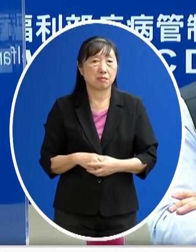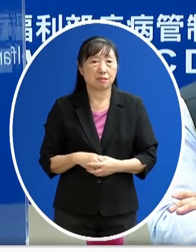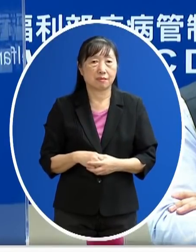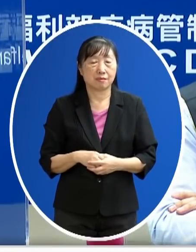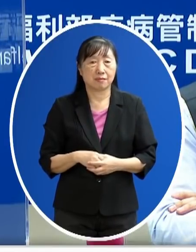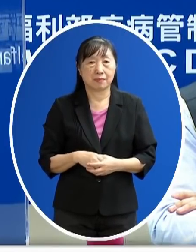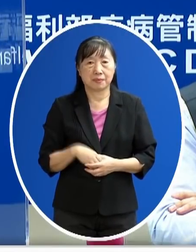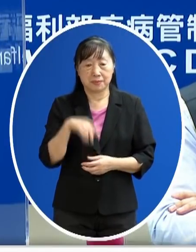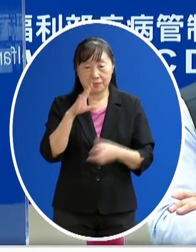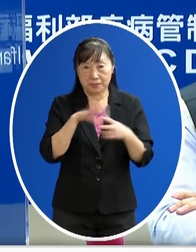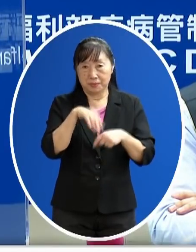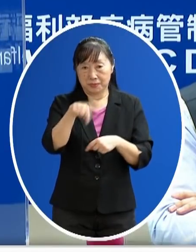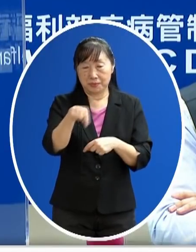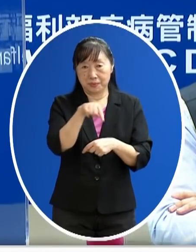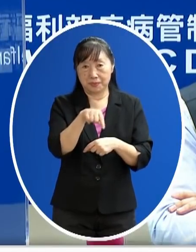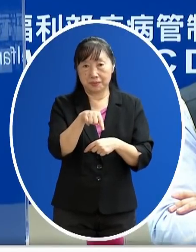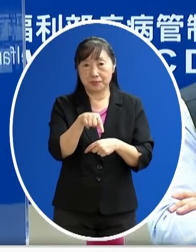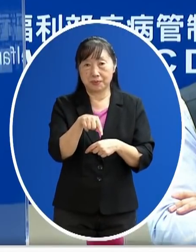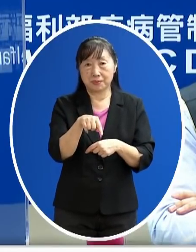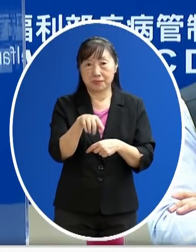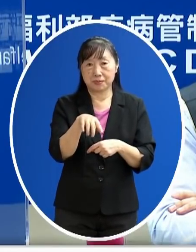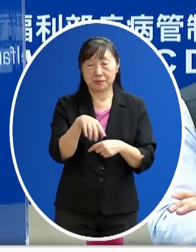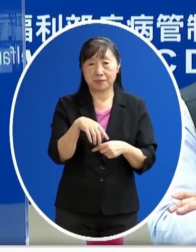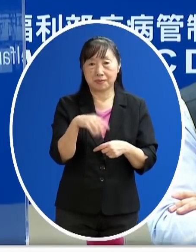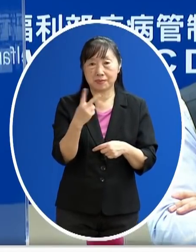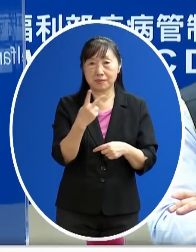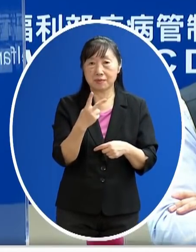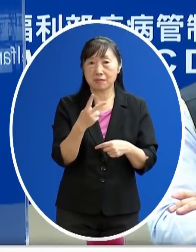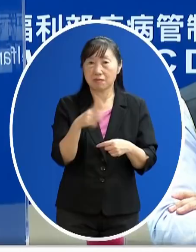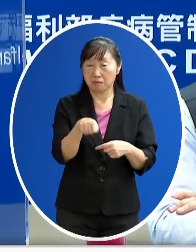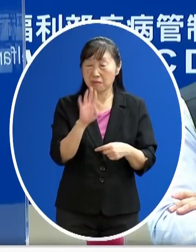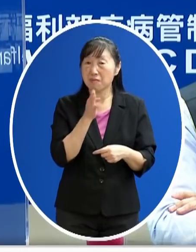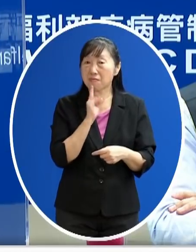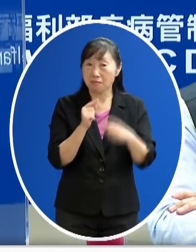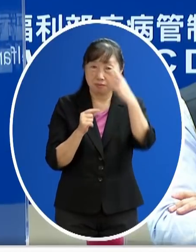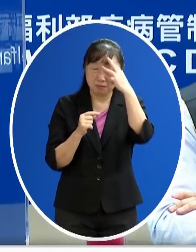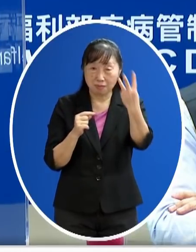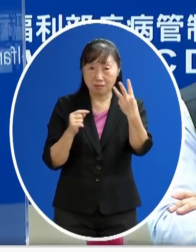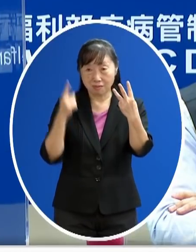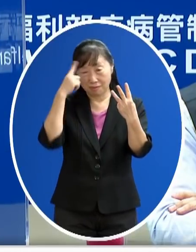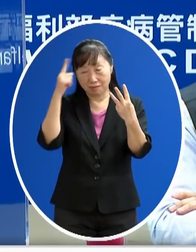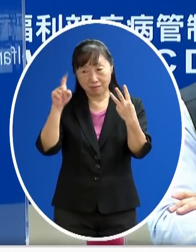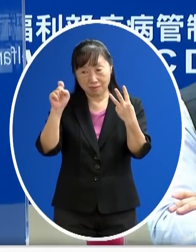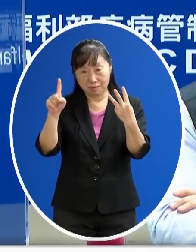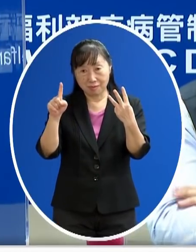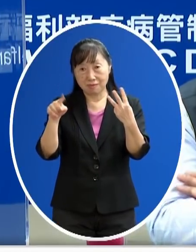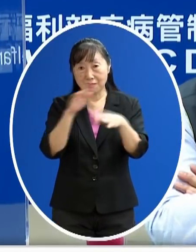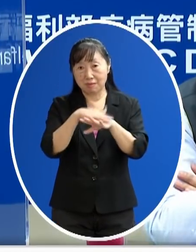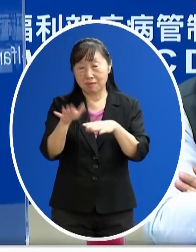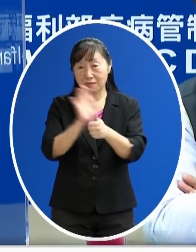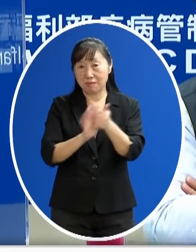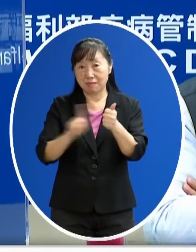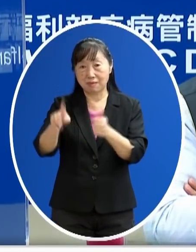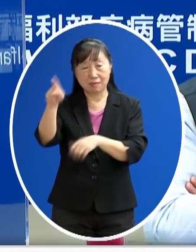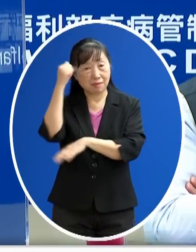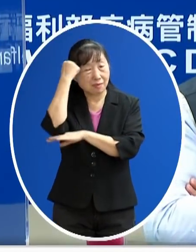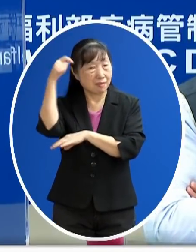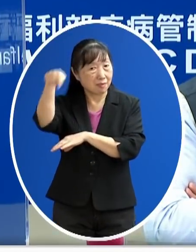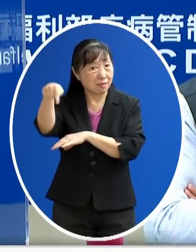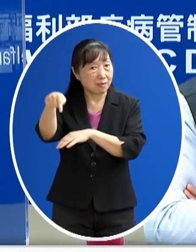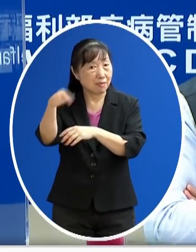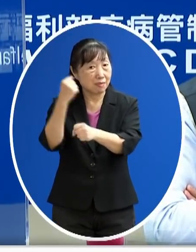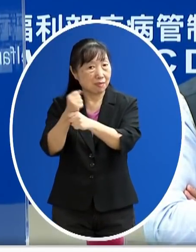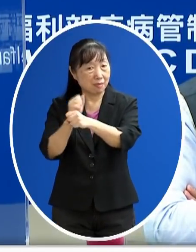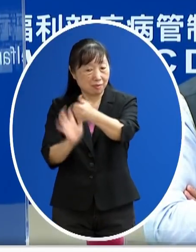个两个相关。那至于说是不是3+11会让诺夫的员工容易